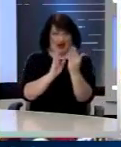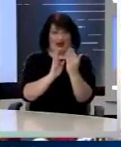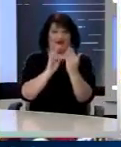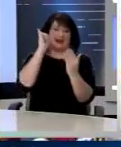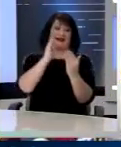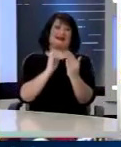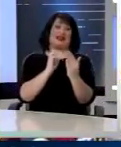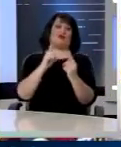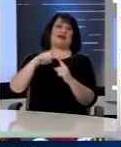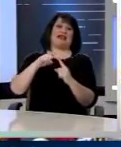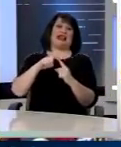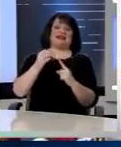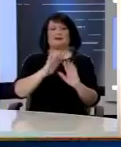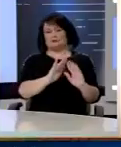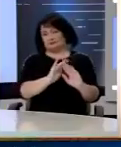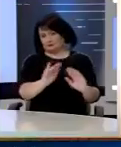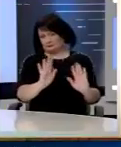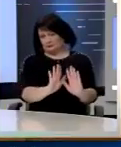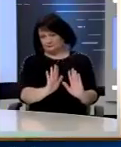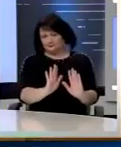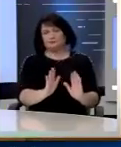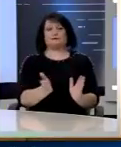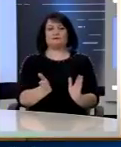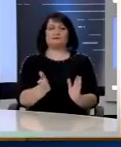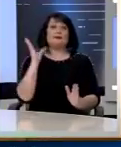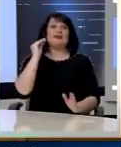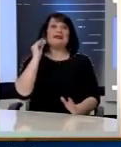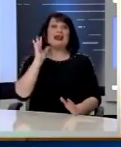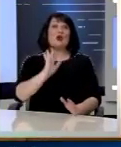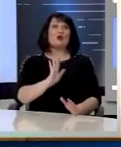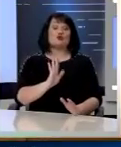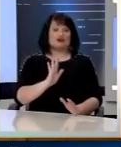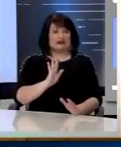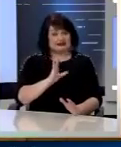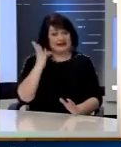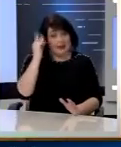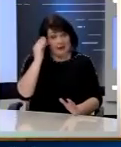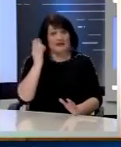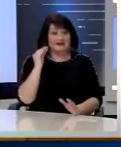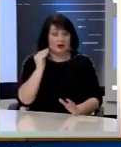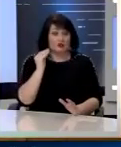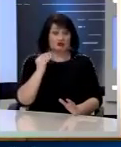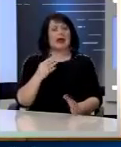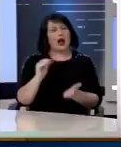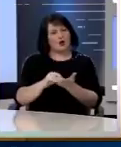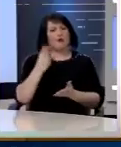γνωστή δια του κυρίου Τσιάρα. Ηρεμήστε, ηρεμήστε. Να ακούτε και τον αντίλογο. Μάθετε το. Καταθέτω δε